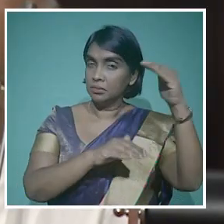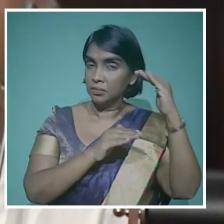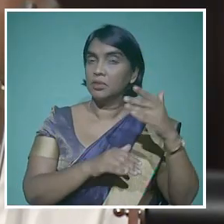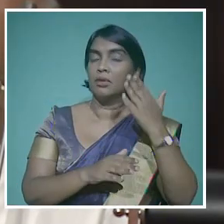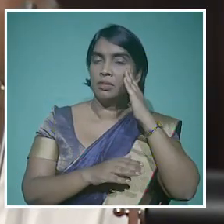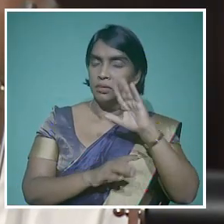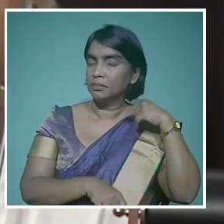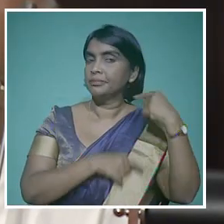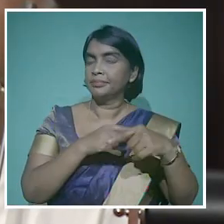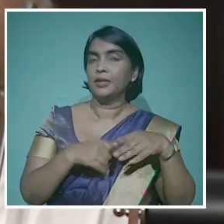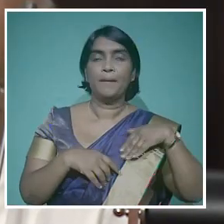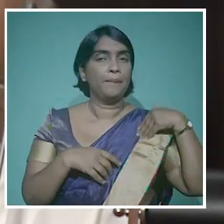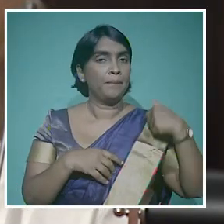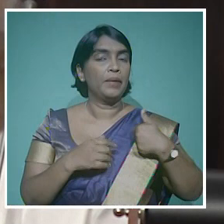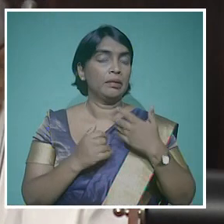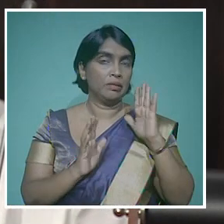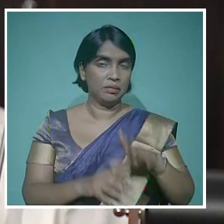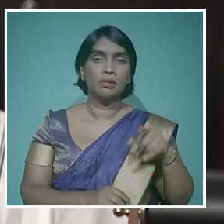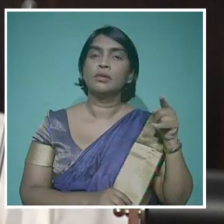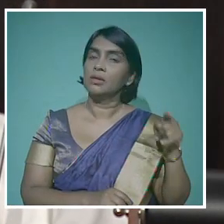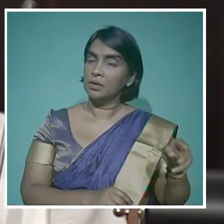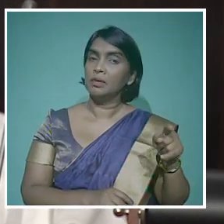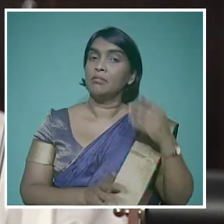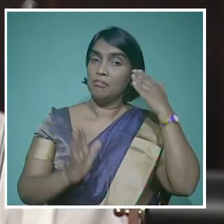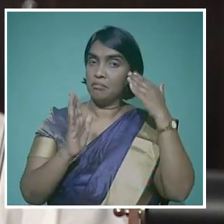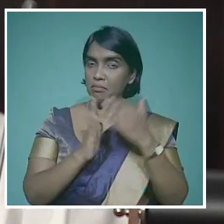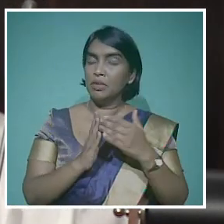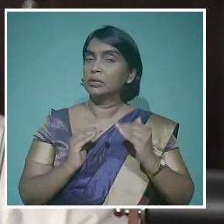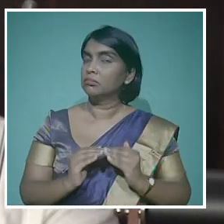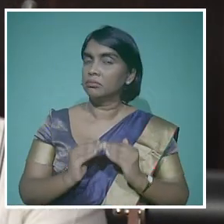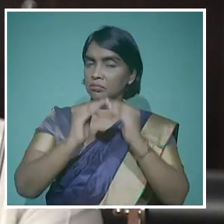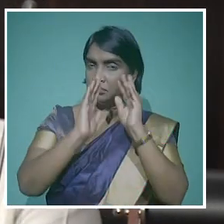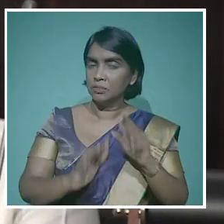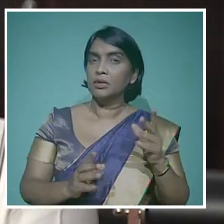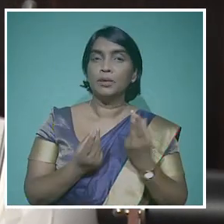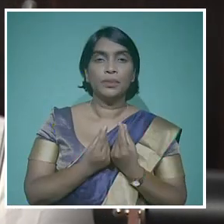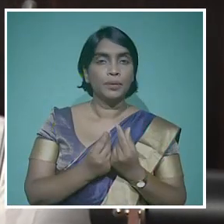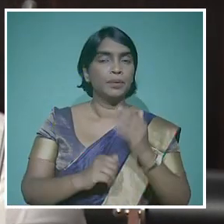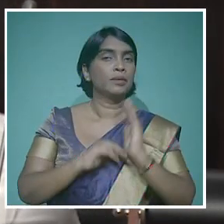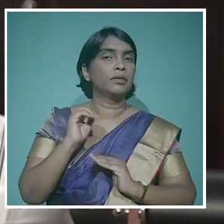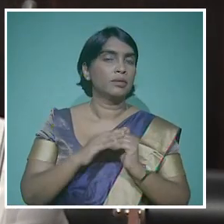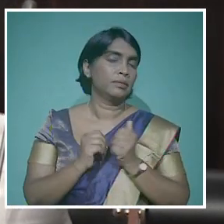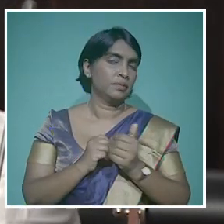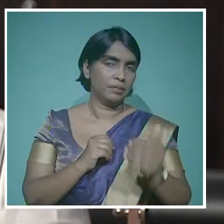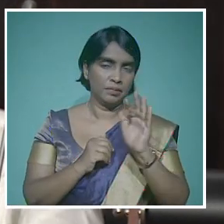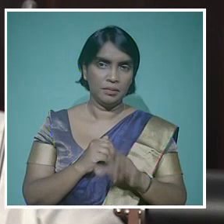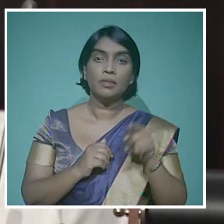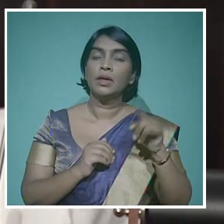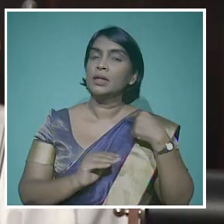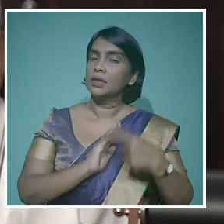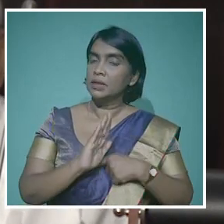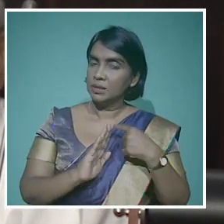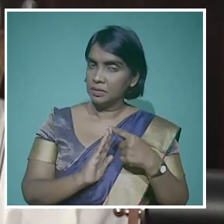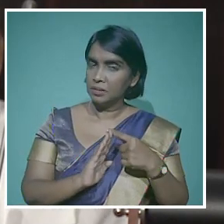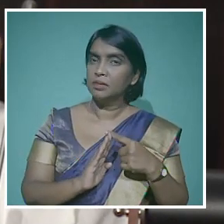සම්ප්‍රදායික ප්‍රමුඛ ස්ථානයක් ගන්නා බැවින් එම ශාස්ත්‍රීය අභිවෘද්ධිය සඳහා කඩිනම් ක්‍රියාමාර්ග ගත යුතුයි. ශ්‍රී